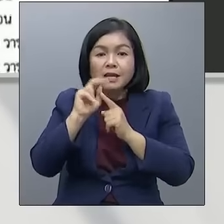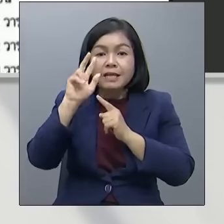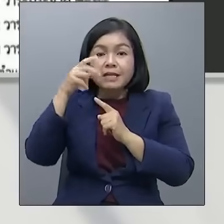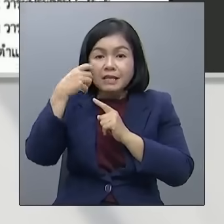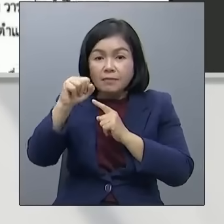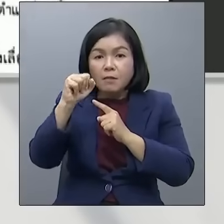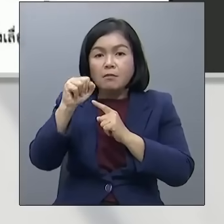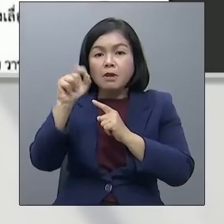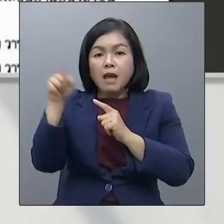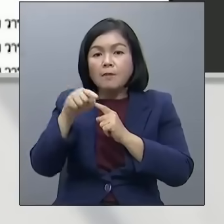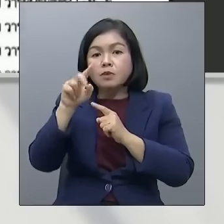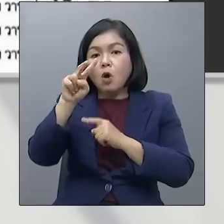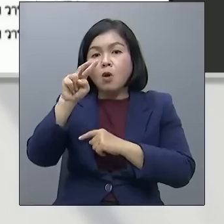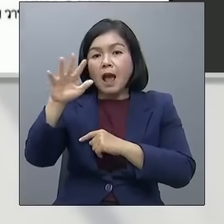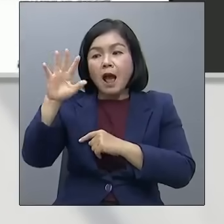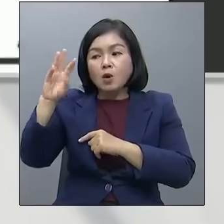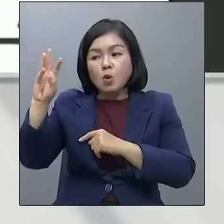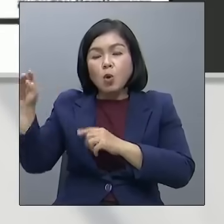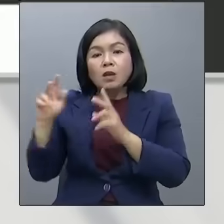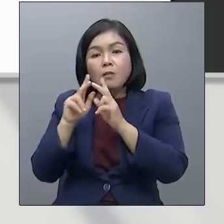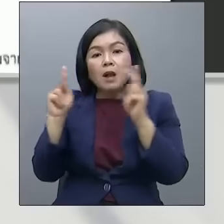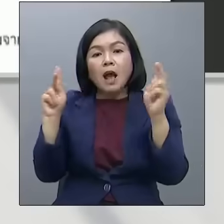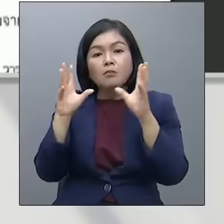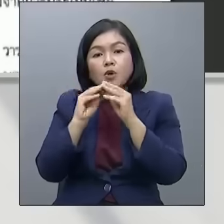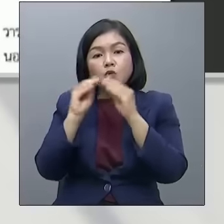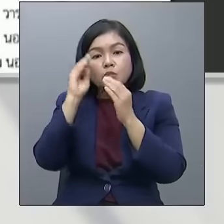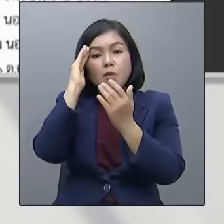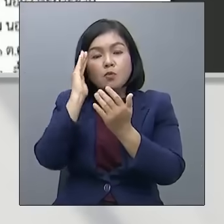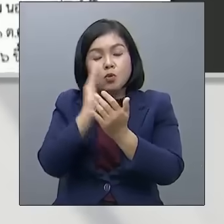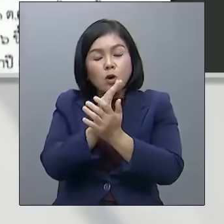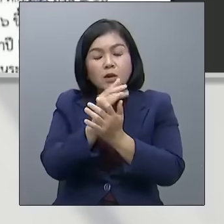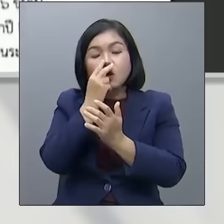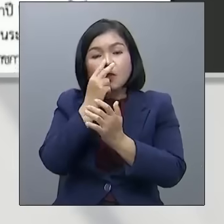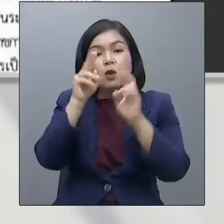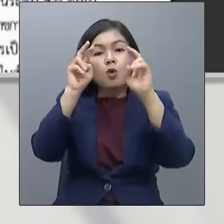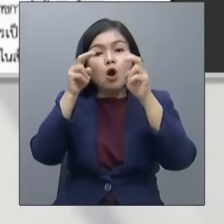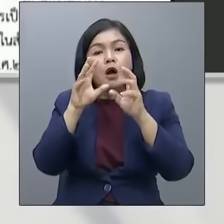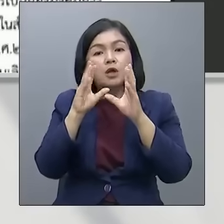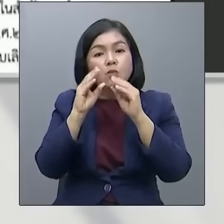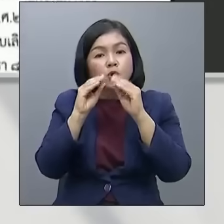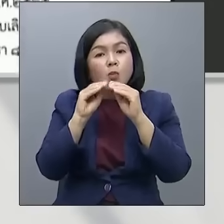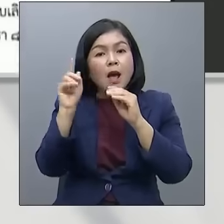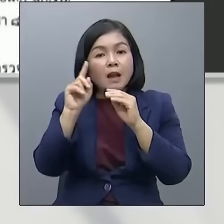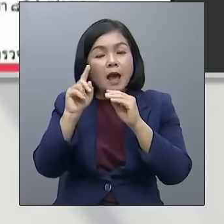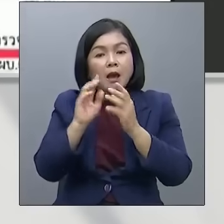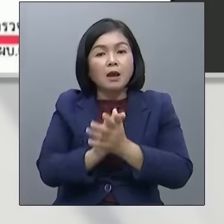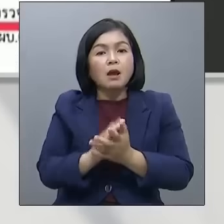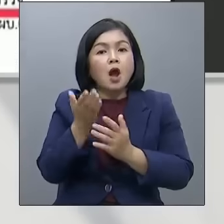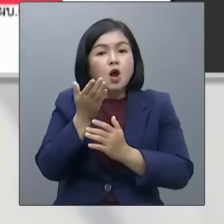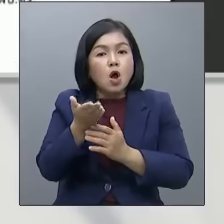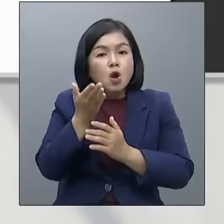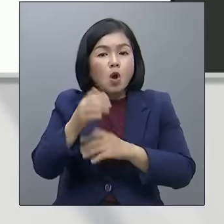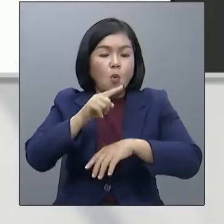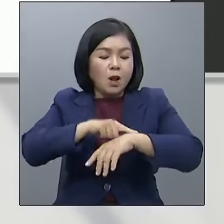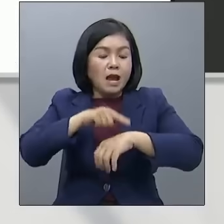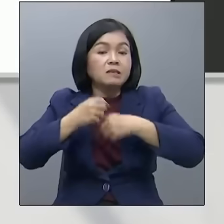ค่ะปรากฏว่ามีหลายเรื่องนะคะที่จะเกิดขึ้นในการประชุมแต่เขาจับตามองกันไปที่เรื่องที่65ค่ะการขอขยายระยะ